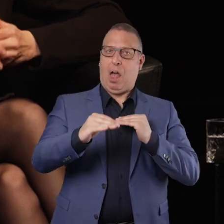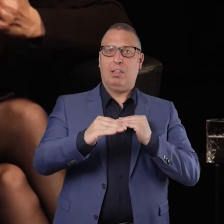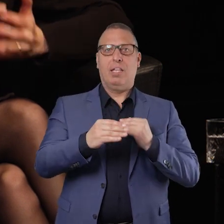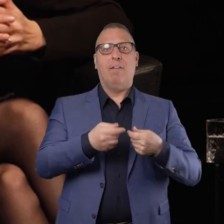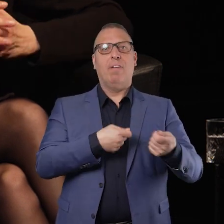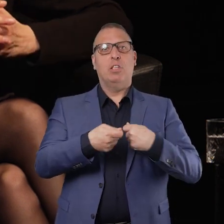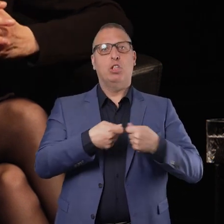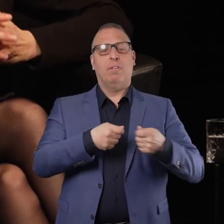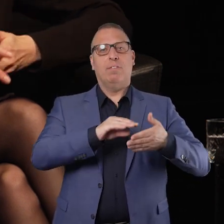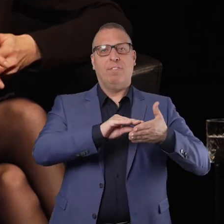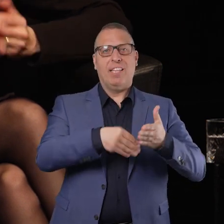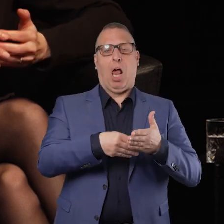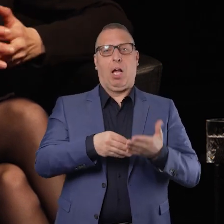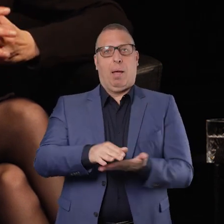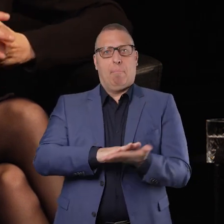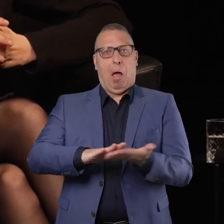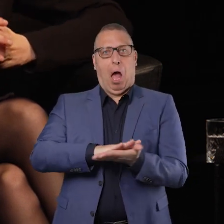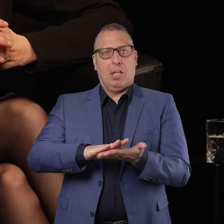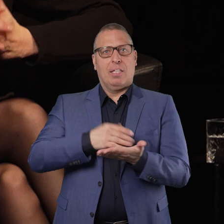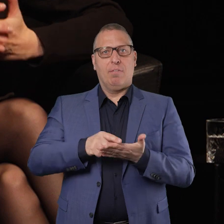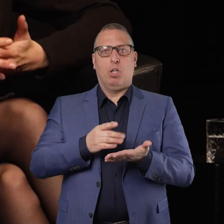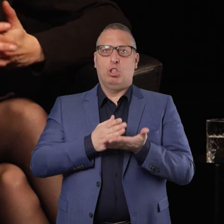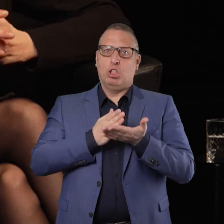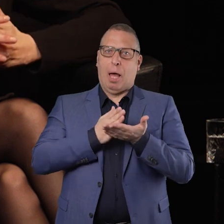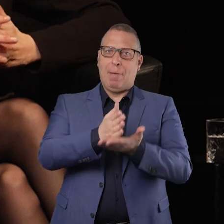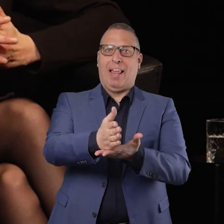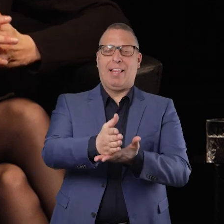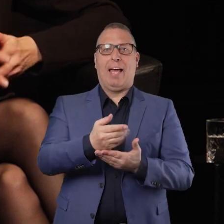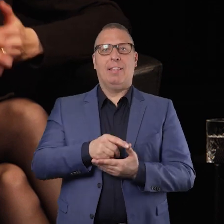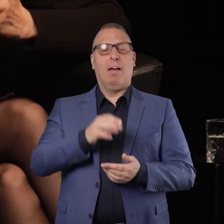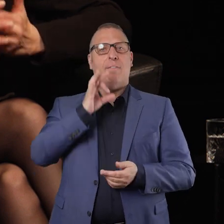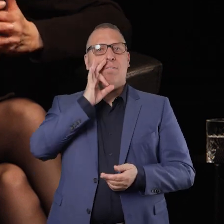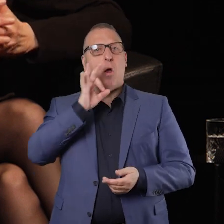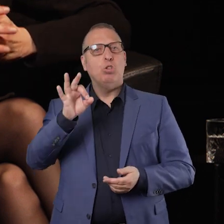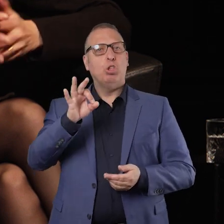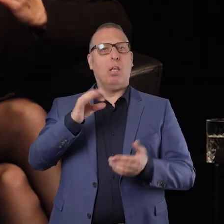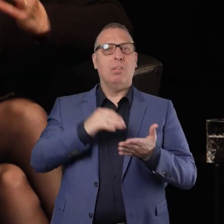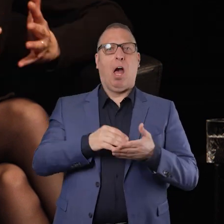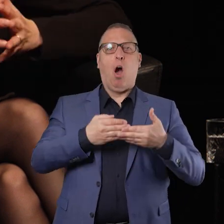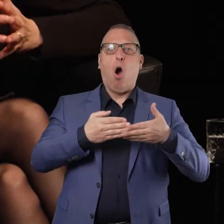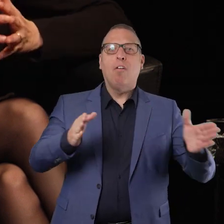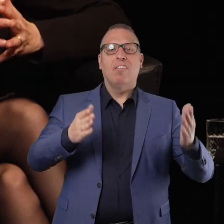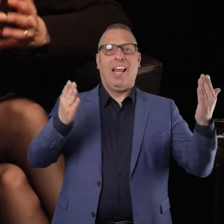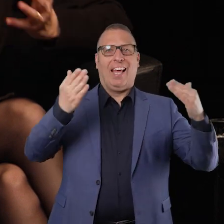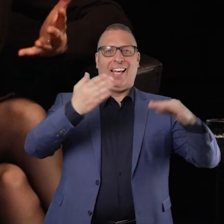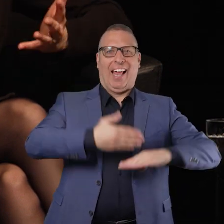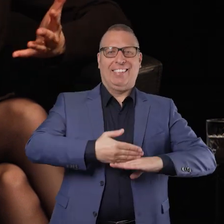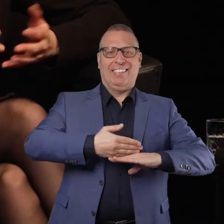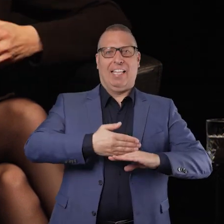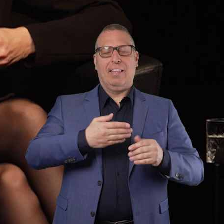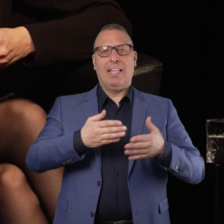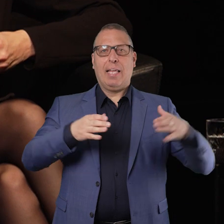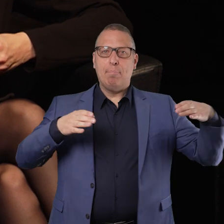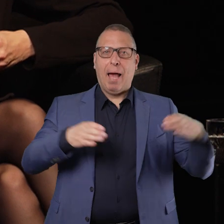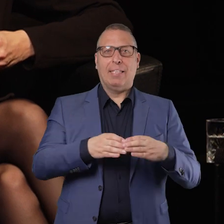der Wirtschaftsvertrag, das Fundament für unsere Stabilität im Land, für unseren Wohlstand. Wir haben offene Grenzen, einen